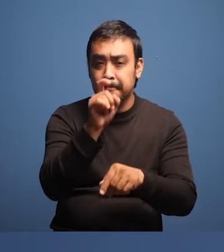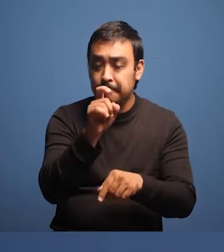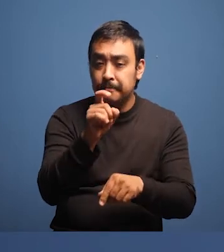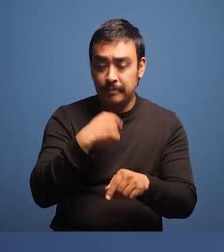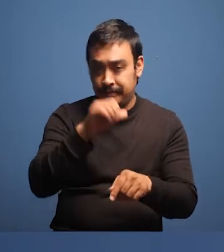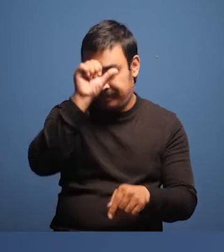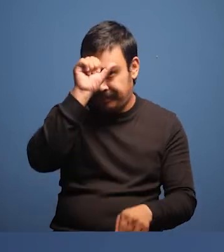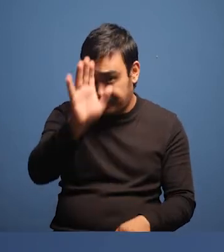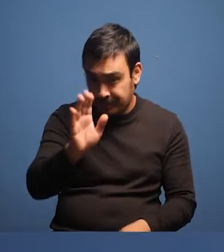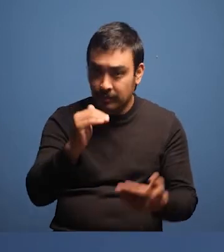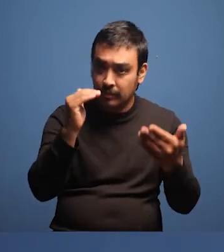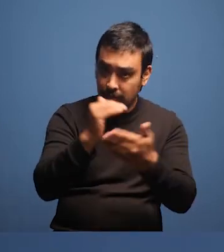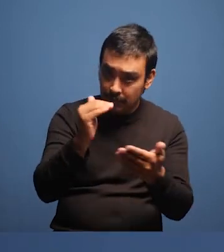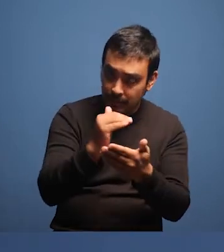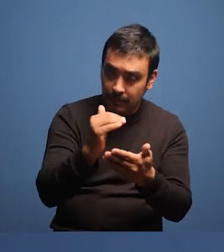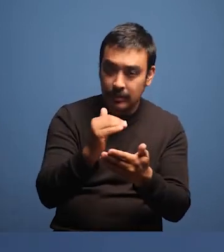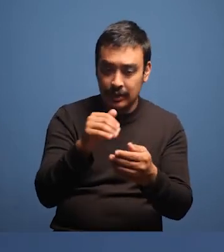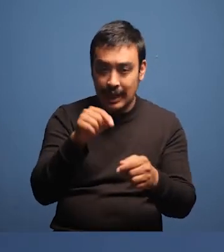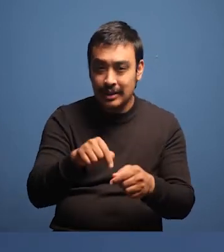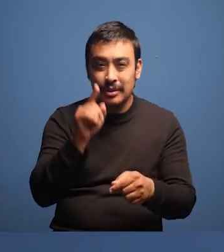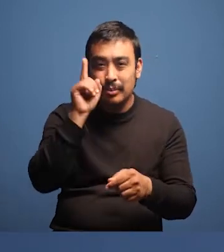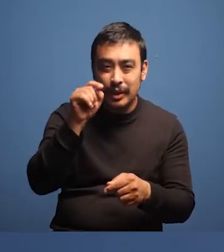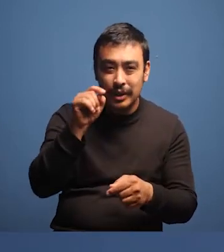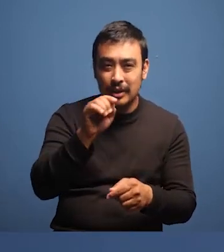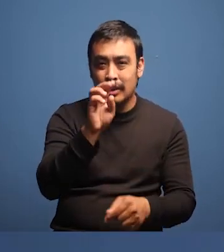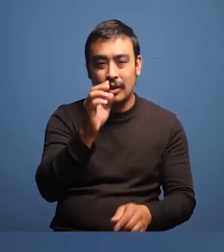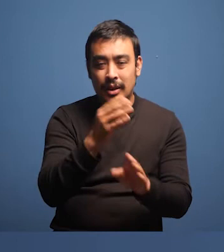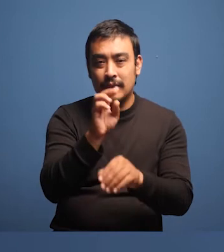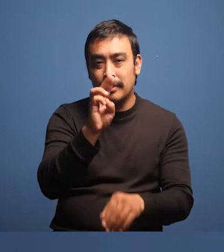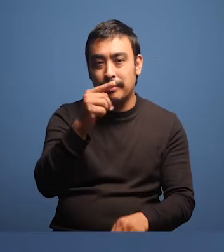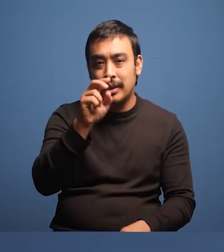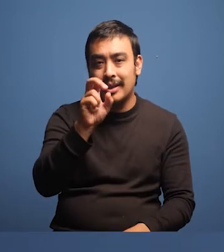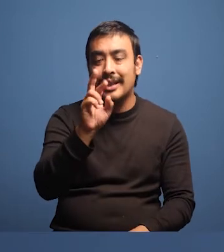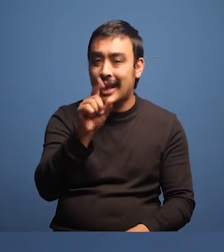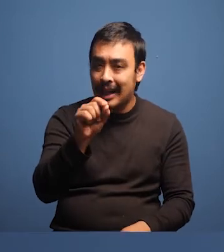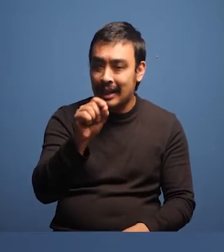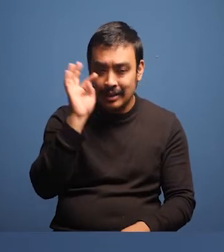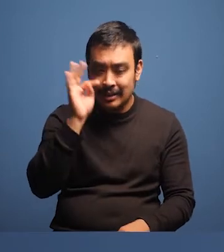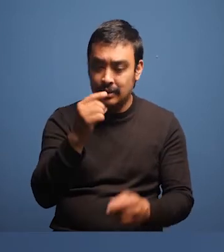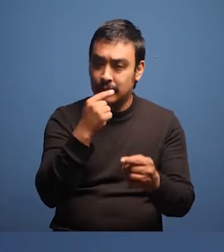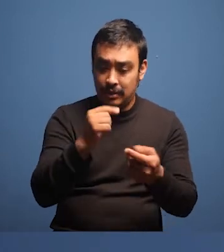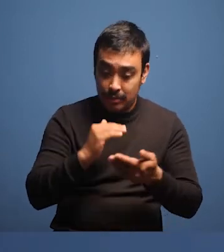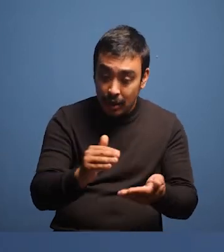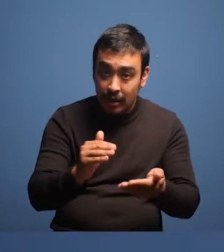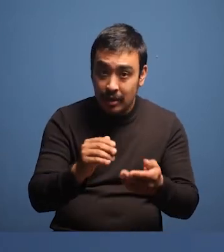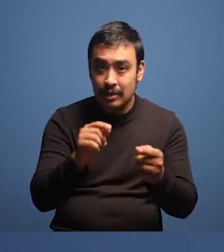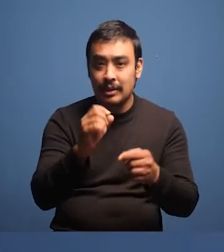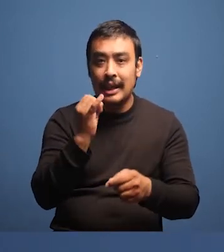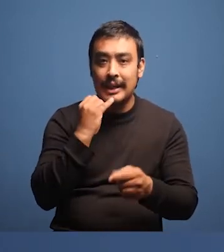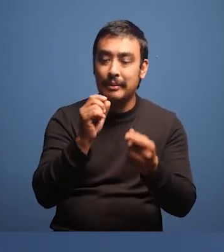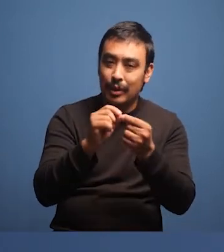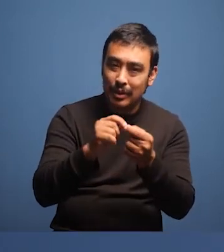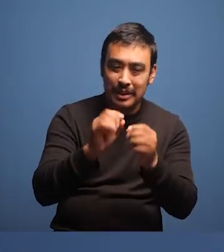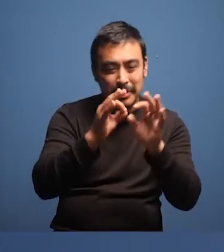भने बालबालिका आजभोलि जुन मन्दिराजीले कुरा गर्नुभयो कि भर्खरै जन्मेको बच्चाहरूको पनि आइडी बनाउने र